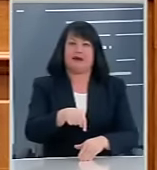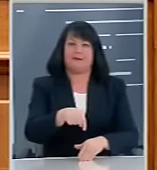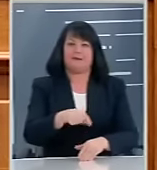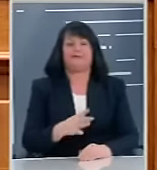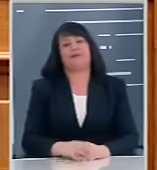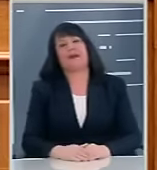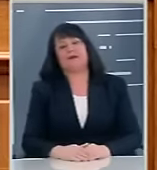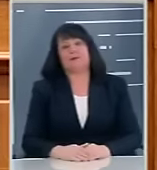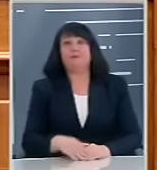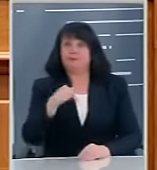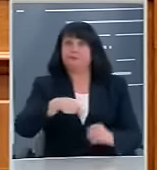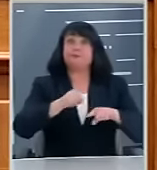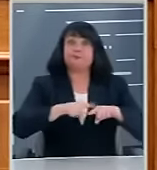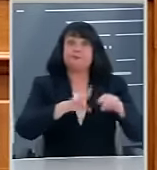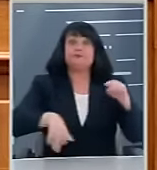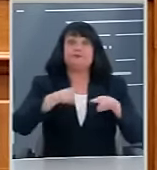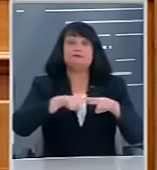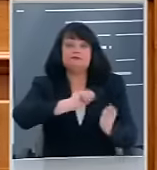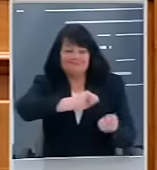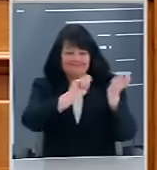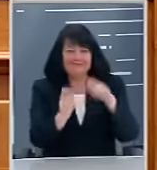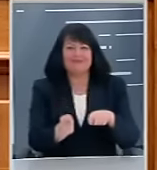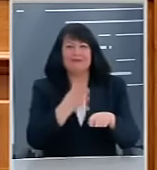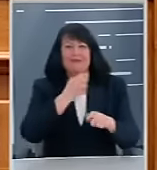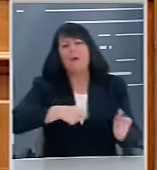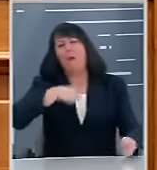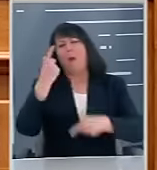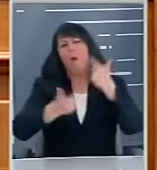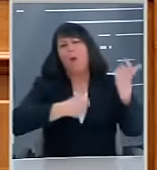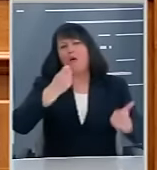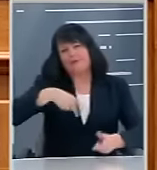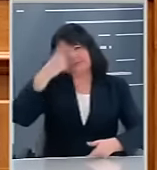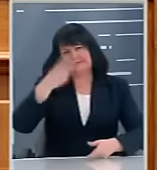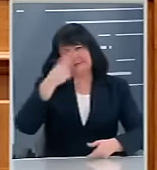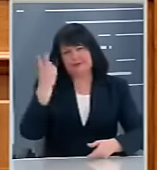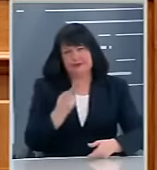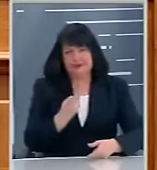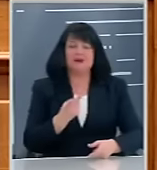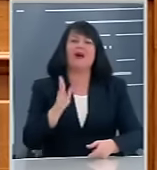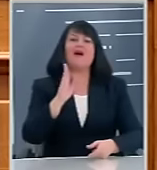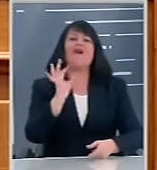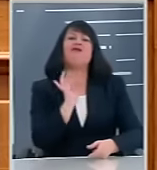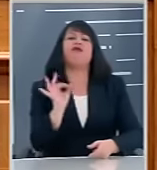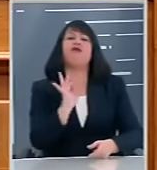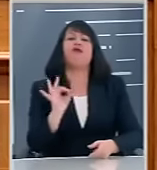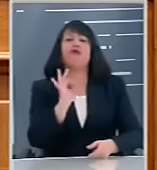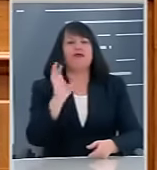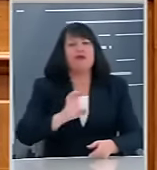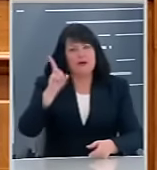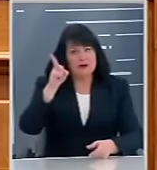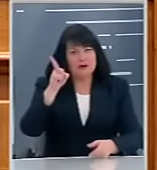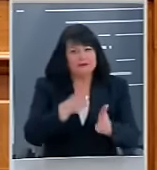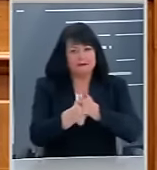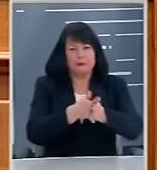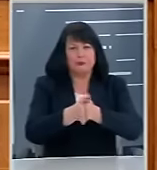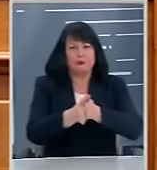Ελλάδα θα είχε μετατραπεί σε μία βίλα οργίων, με τον κύριο Φούχτελ να βρίσκεται εδώ και τα κοράκια